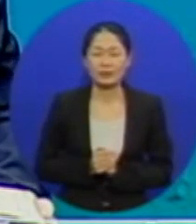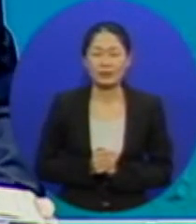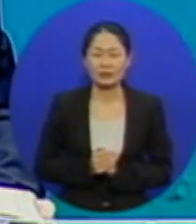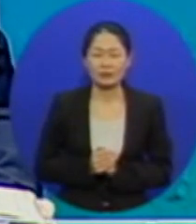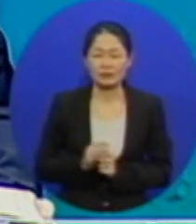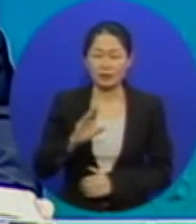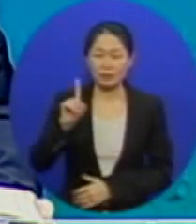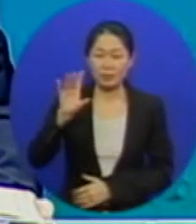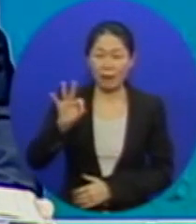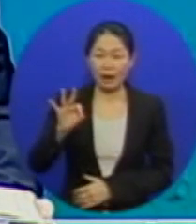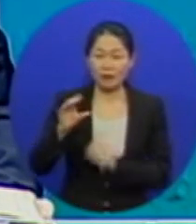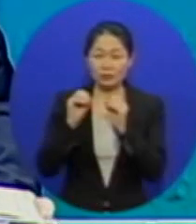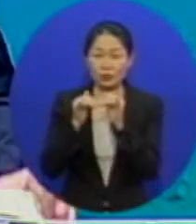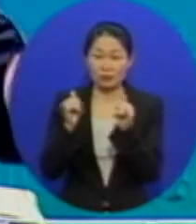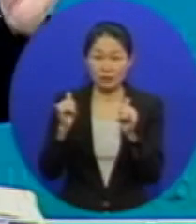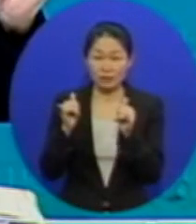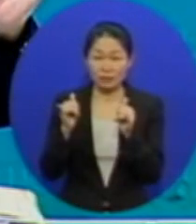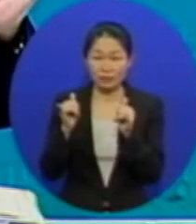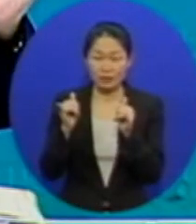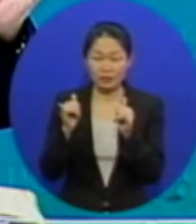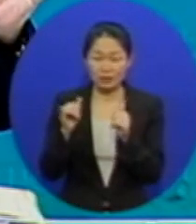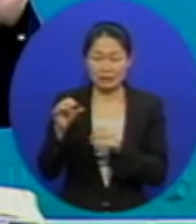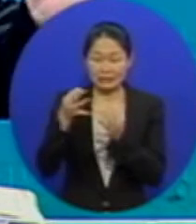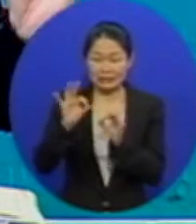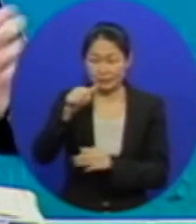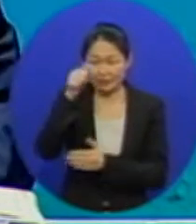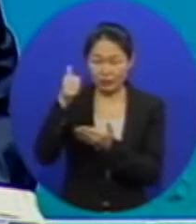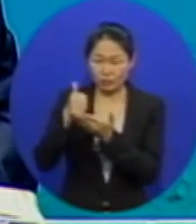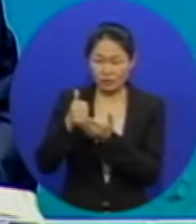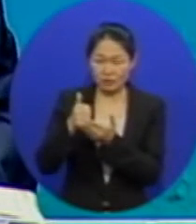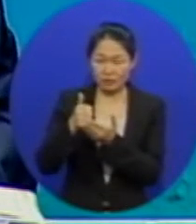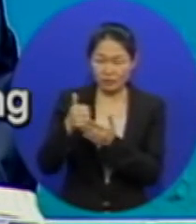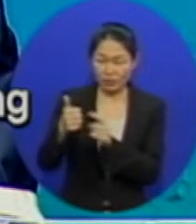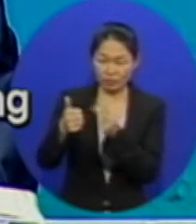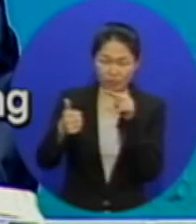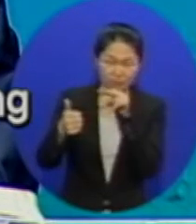방향 선교사님이 그 김 장로님 을 찾았어요